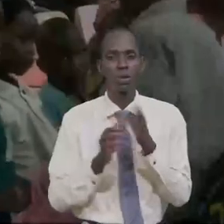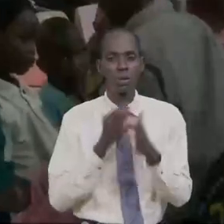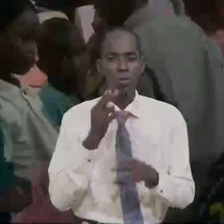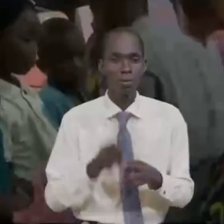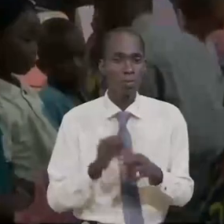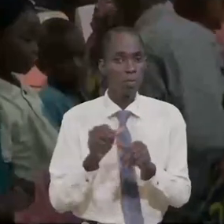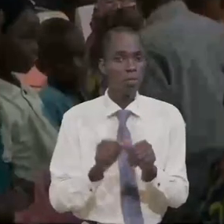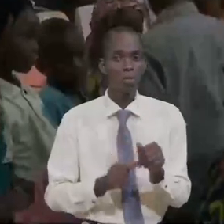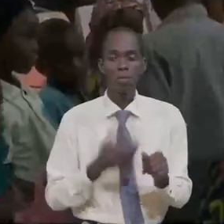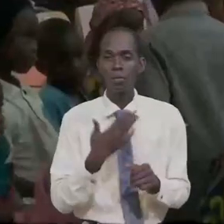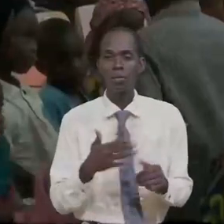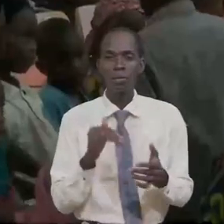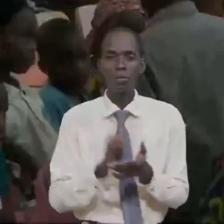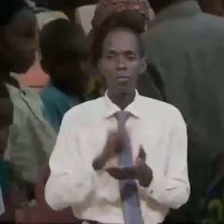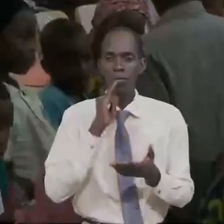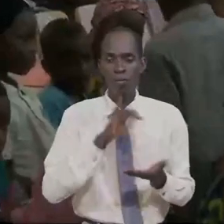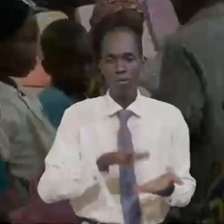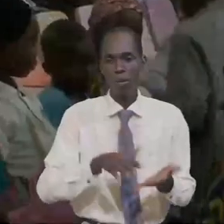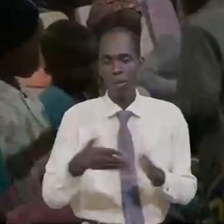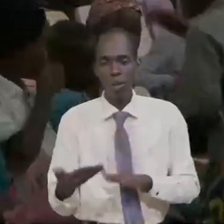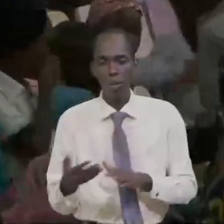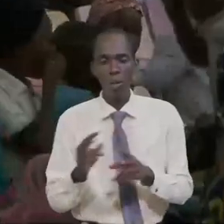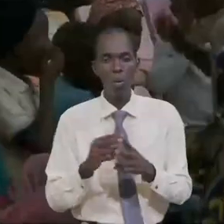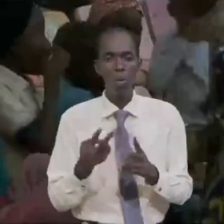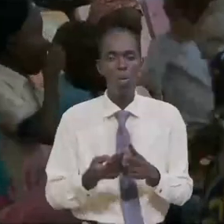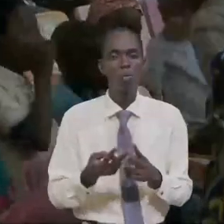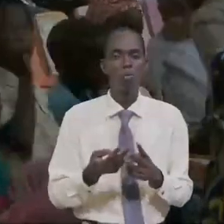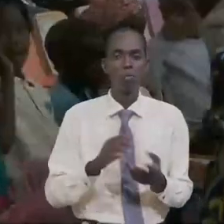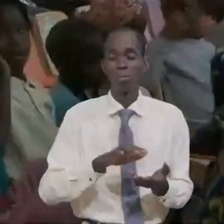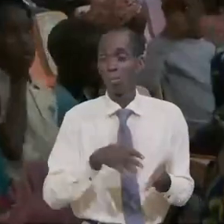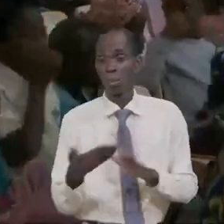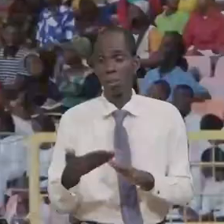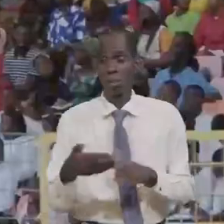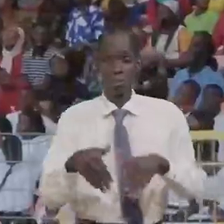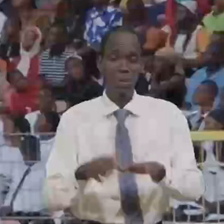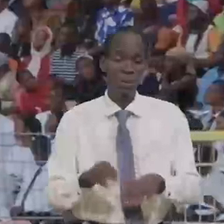tout ce qui est mort dormant en toi va se réveiller